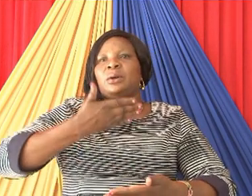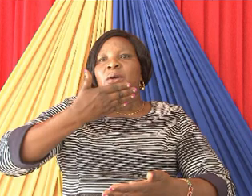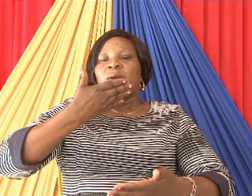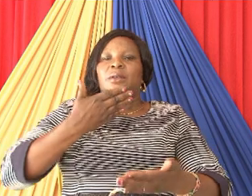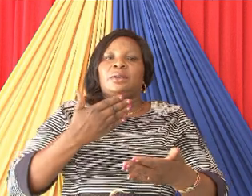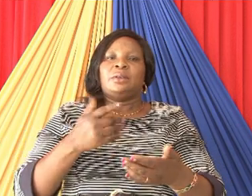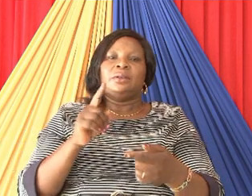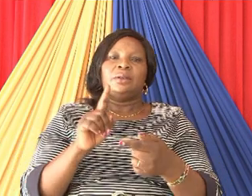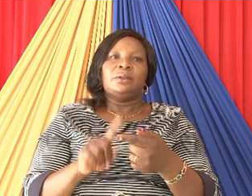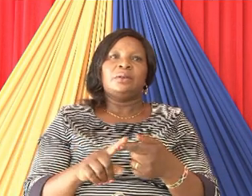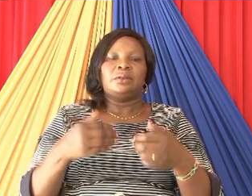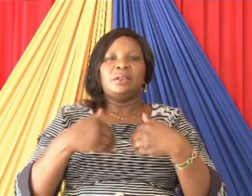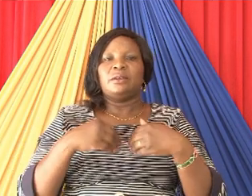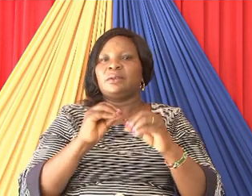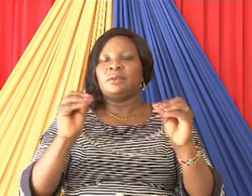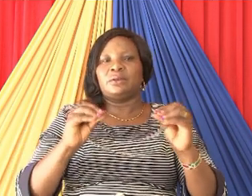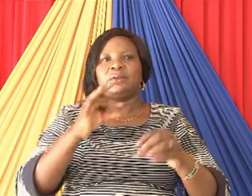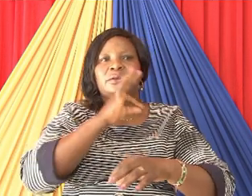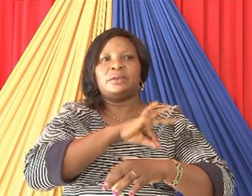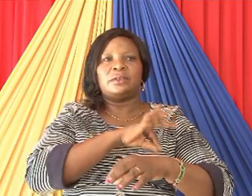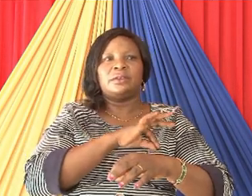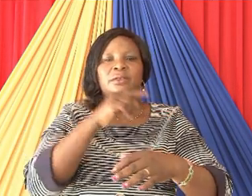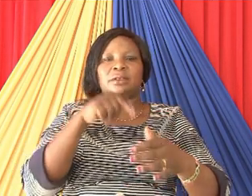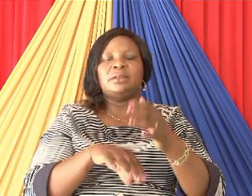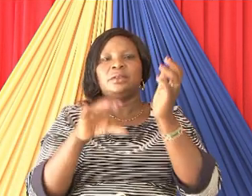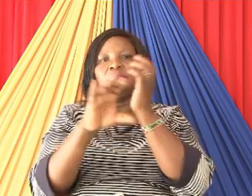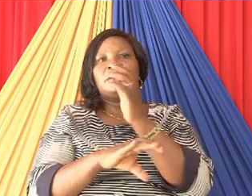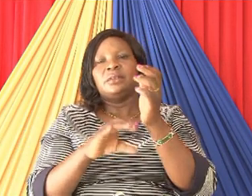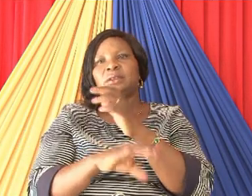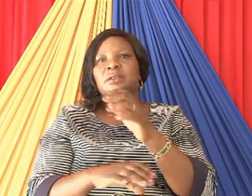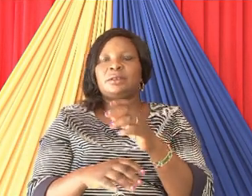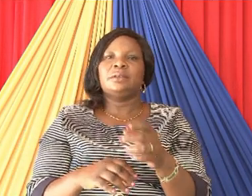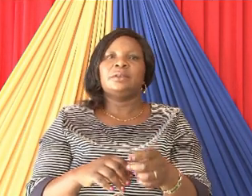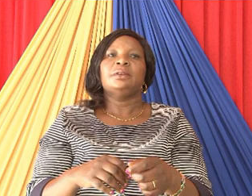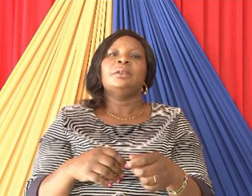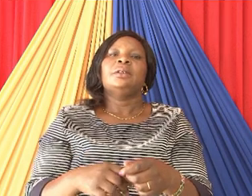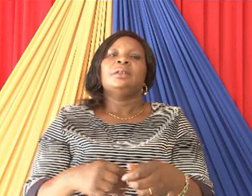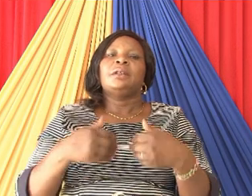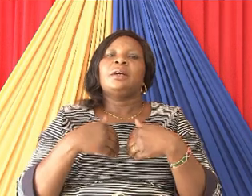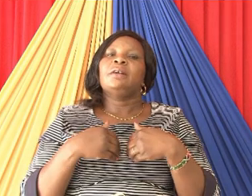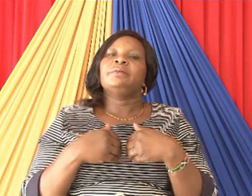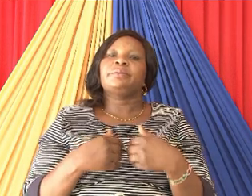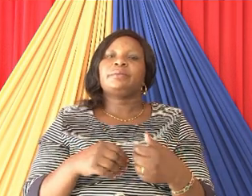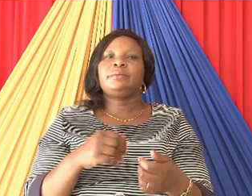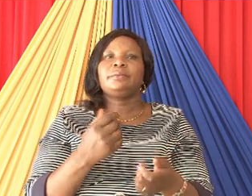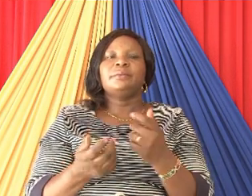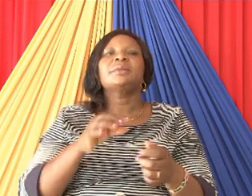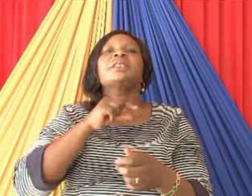yetu kunazo frustrations nyingi. Kuna wakulima wa kahawa ambao wanaongea vile